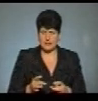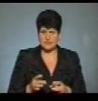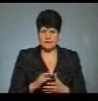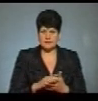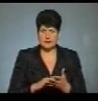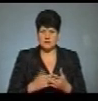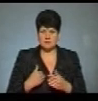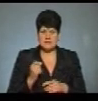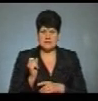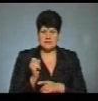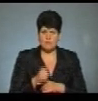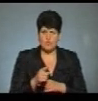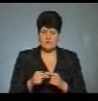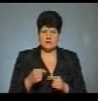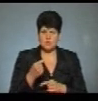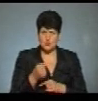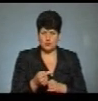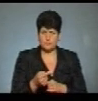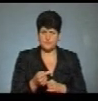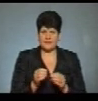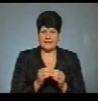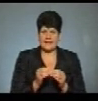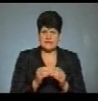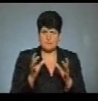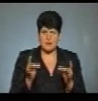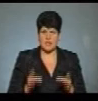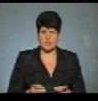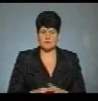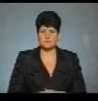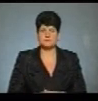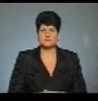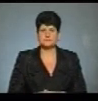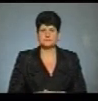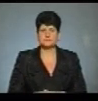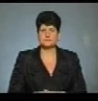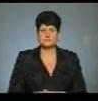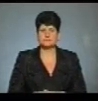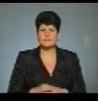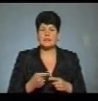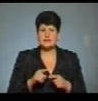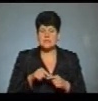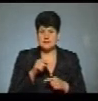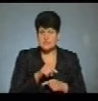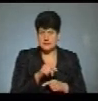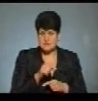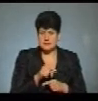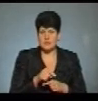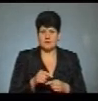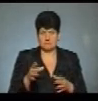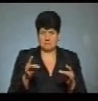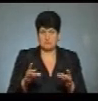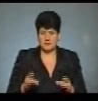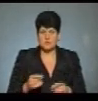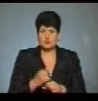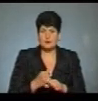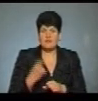Далі зараз ми замовили наступну партію в 10 пакетів. Такий метод штучної вентиляції легень